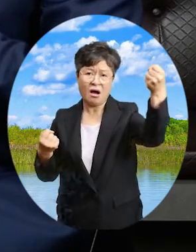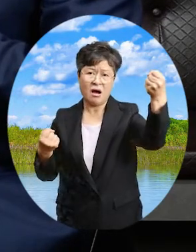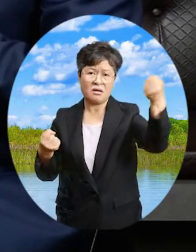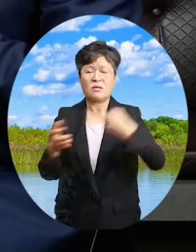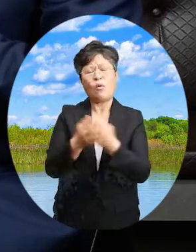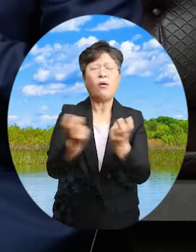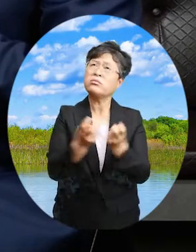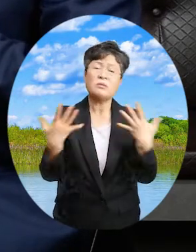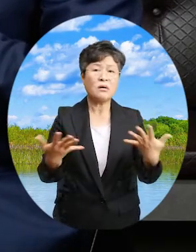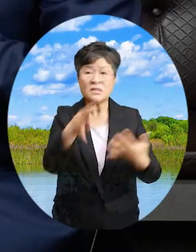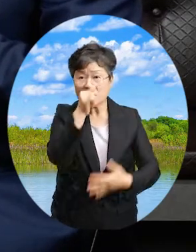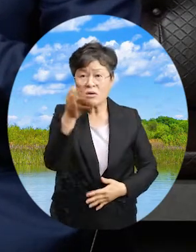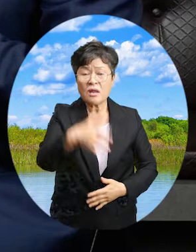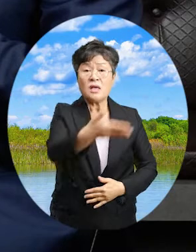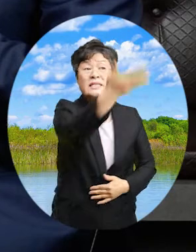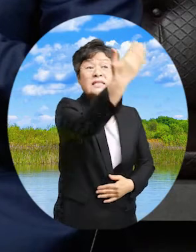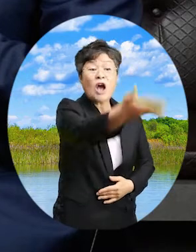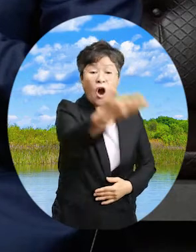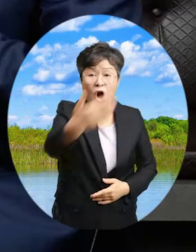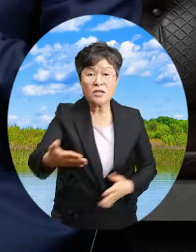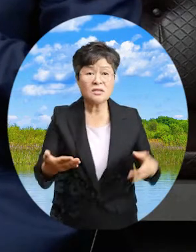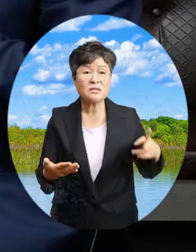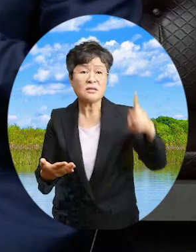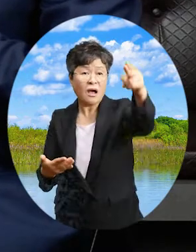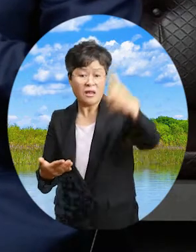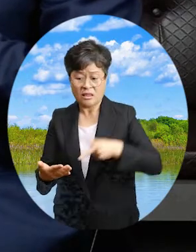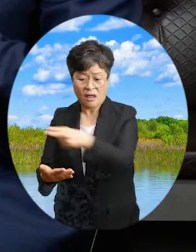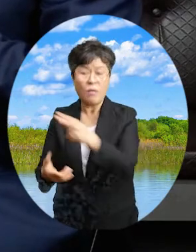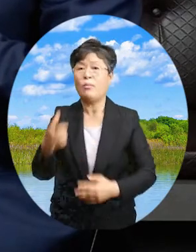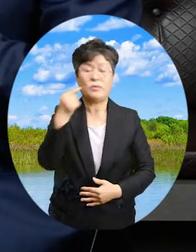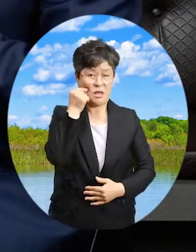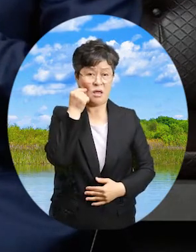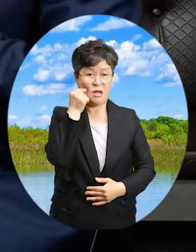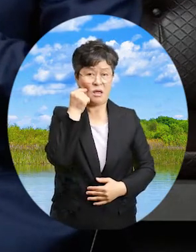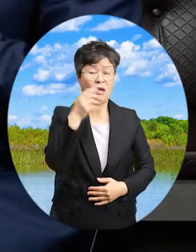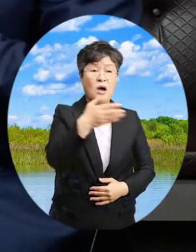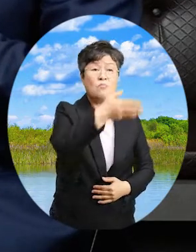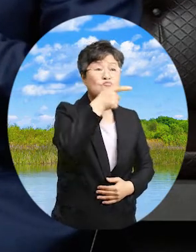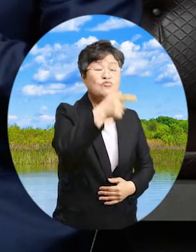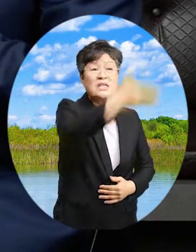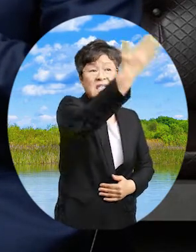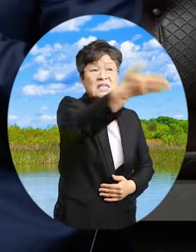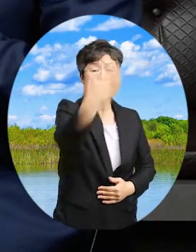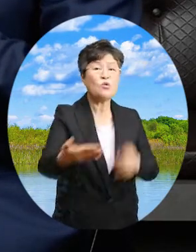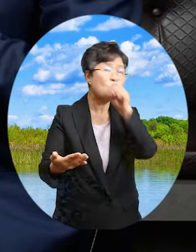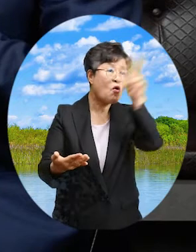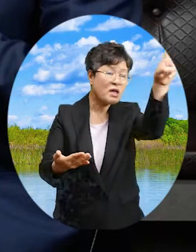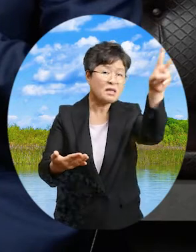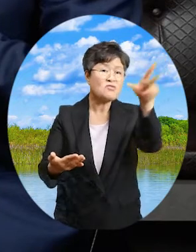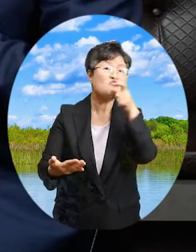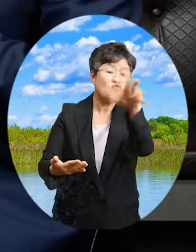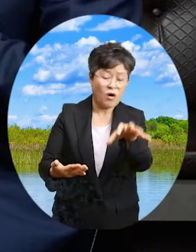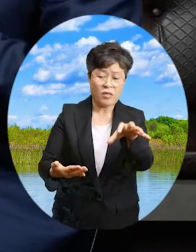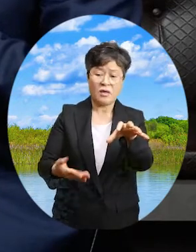유입되고 있다라고 하면 특히 전화를 걸어서 확인해가지고 네. 조치를 취하거나 공사하고 있는 공간이 화성이다 싶으면 거기서 뭔가 차폐막이라든지 하천으로